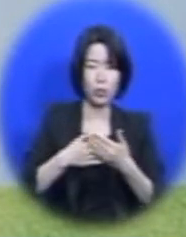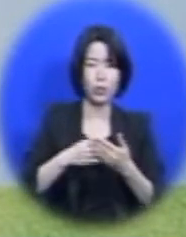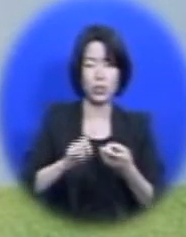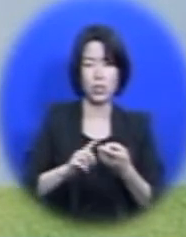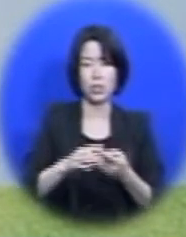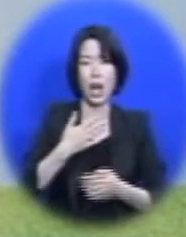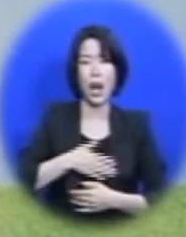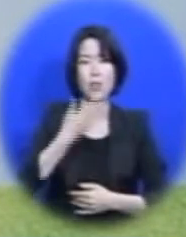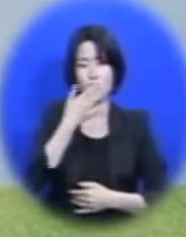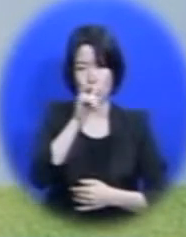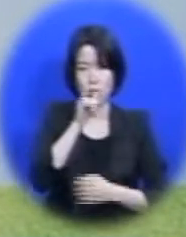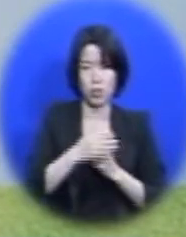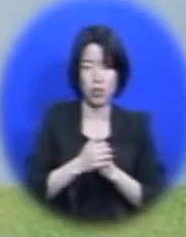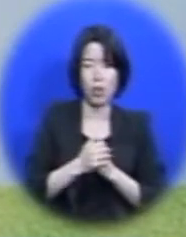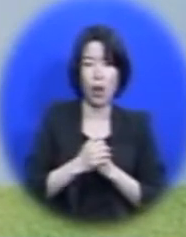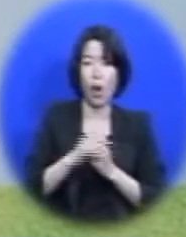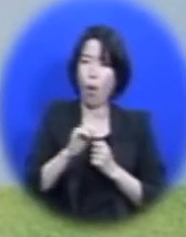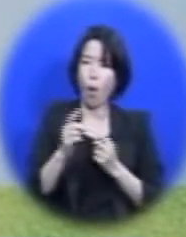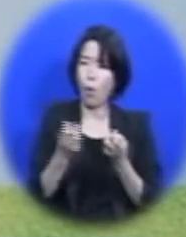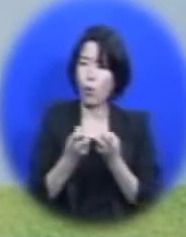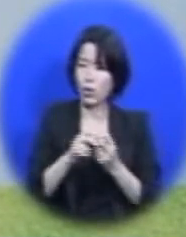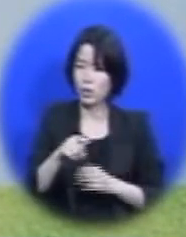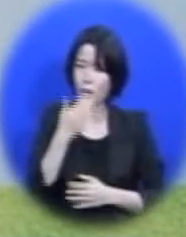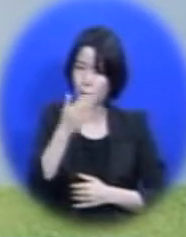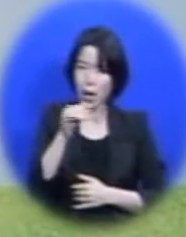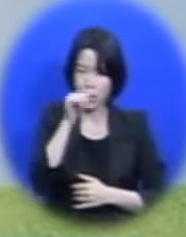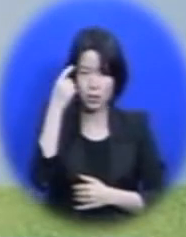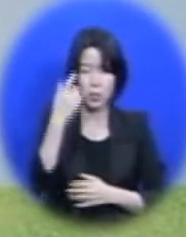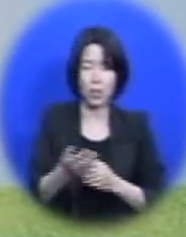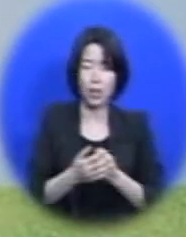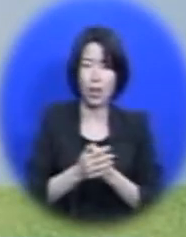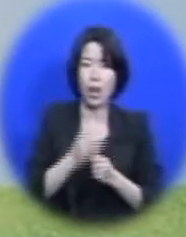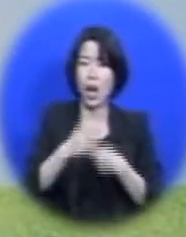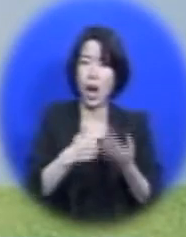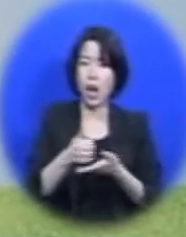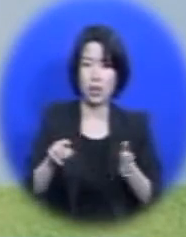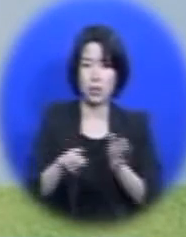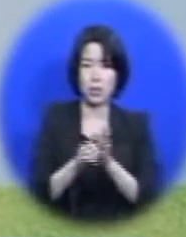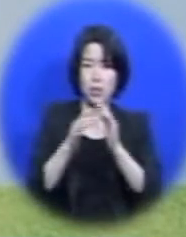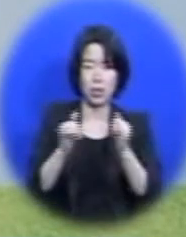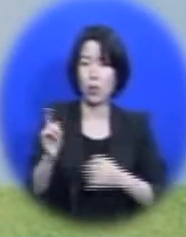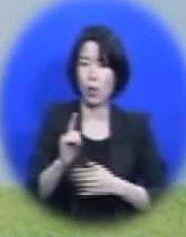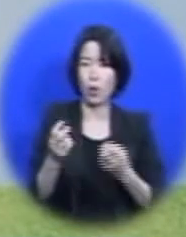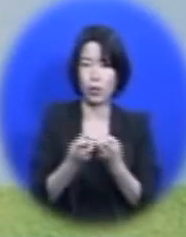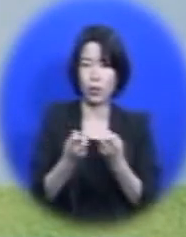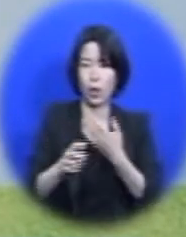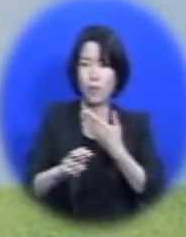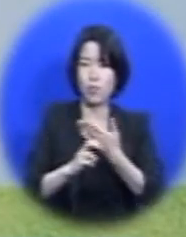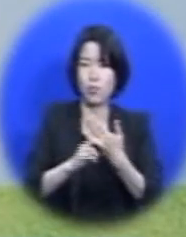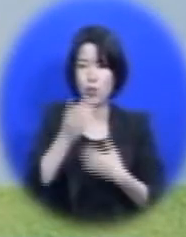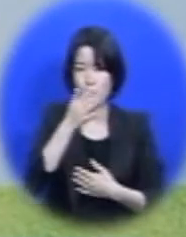있습니다. 어떻게 그게 가능하지요? 하나님을 믿는 사람들이 어떻게 불법을 행할 수 있어요?